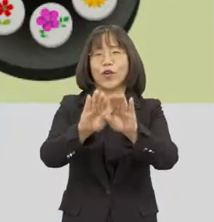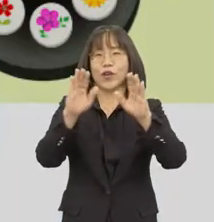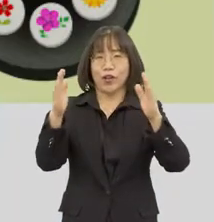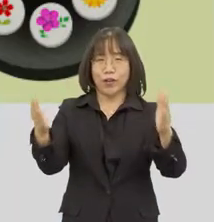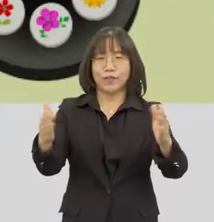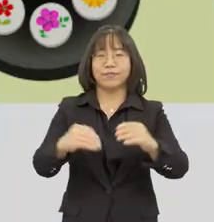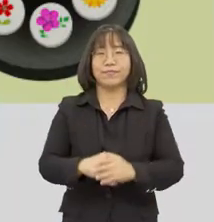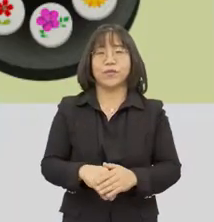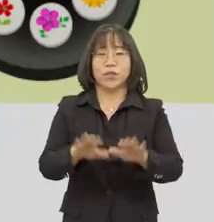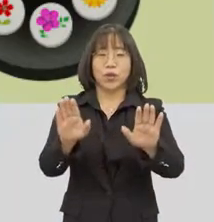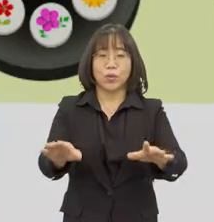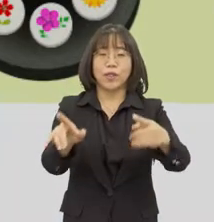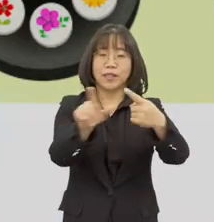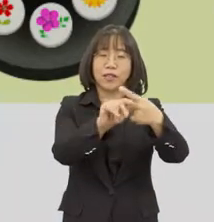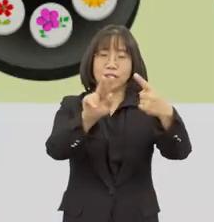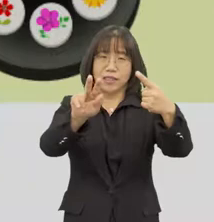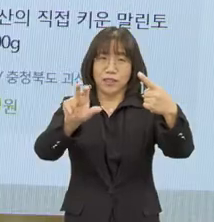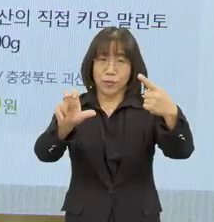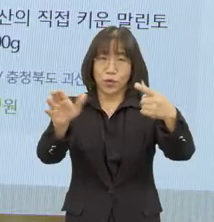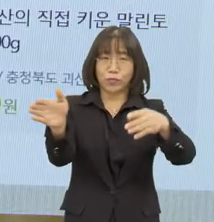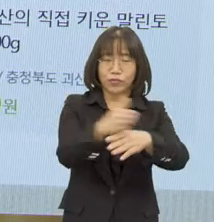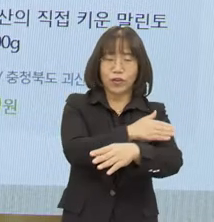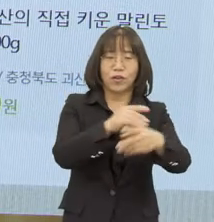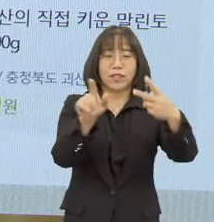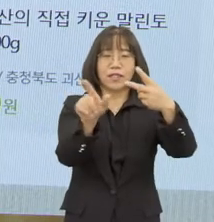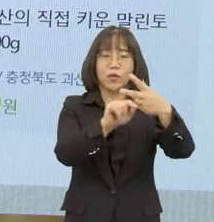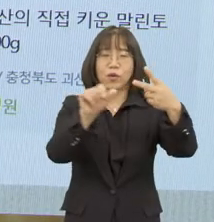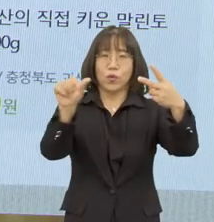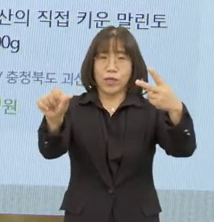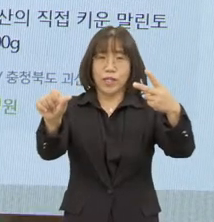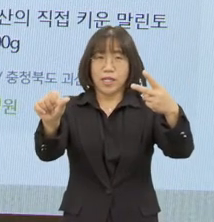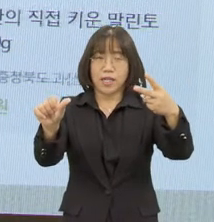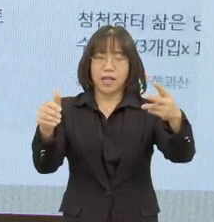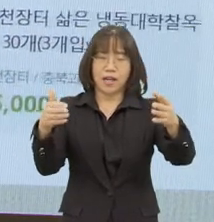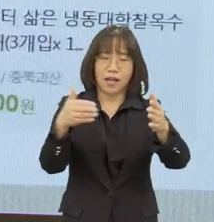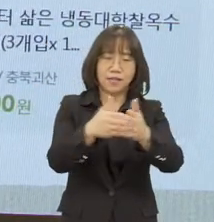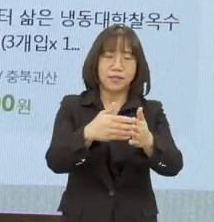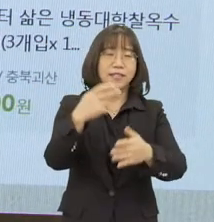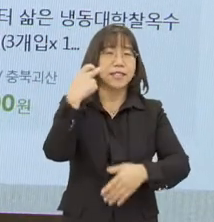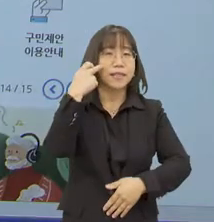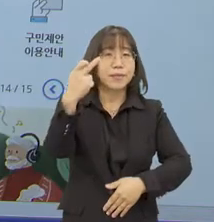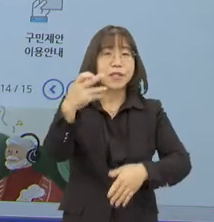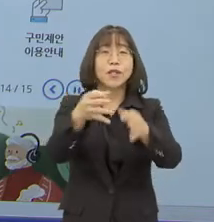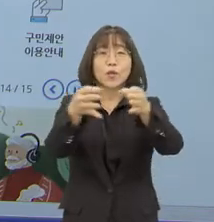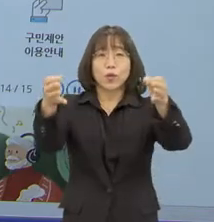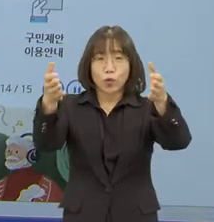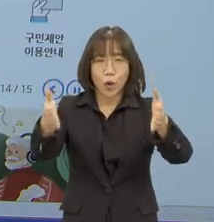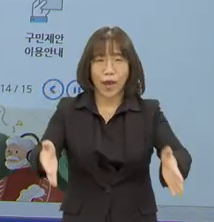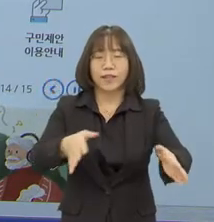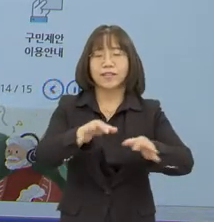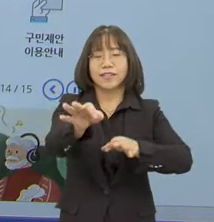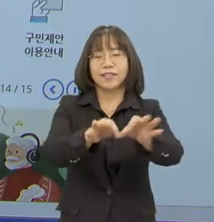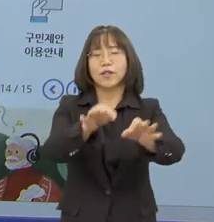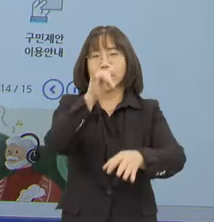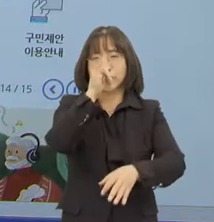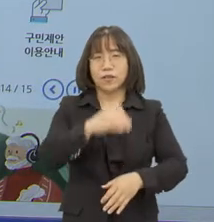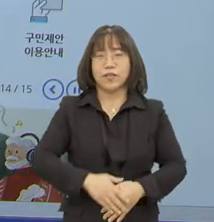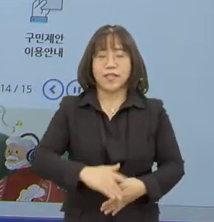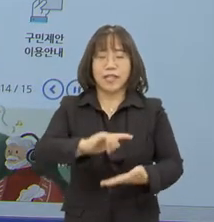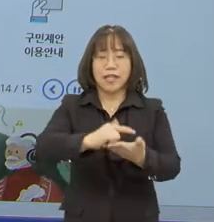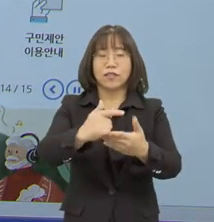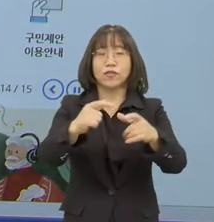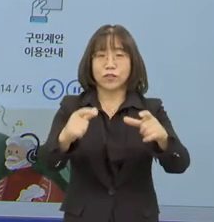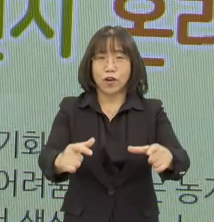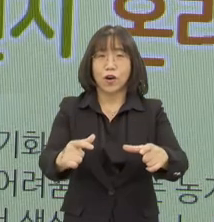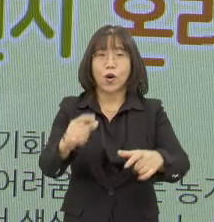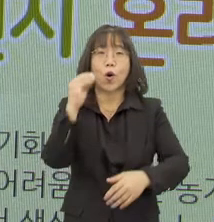온라인 직거래 장터가 오는 1월 25일부터 2월 5일까지 12일 동안 열립니다. 구민들은